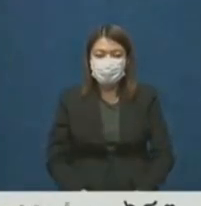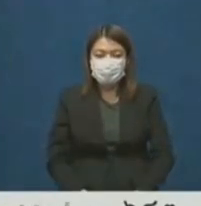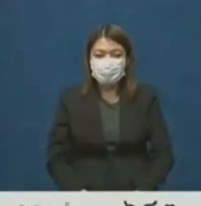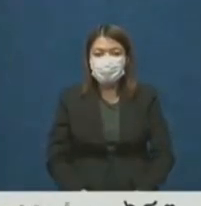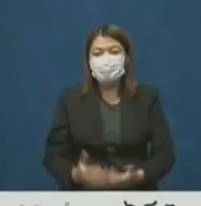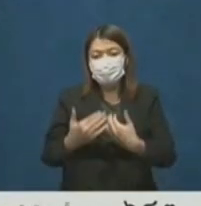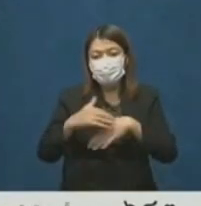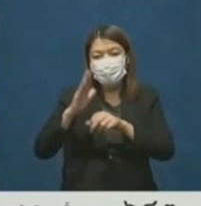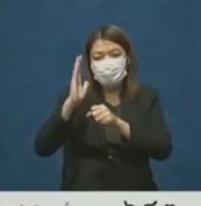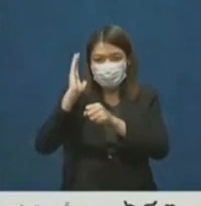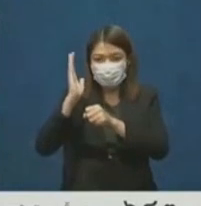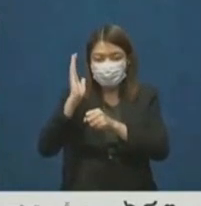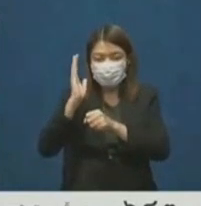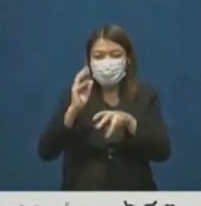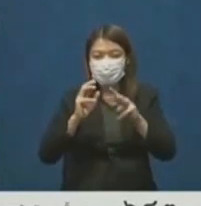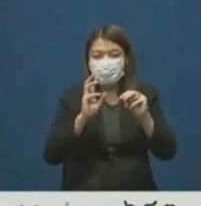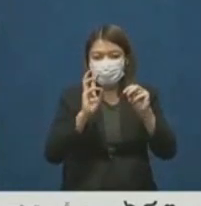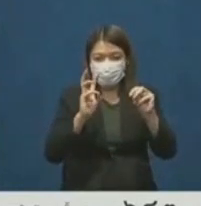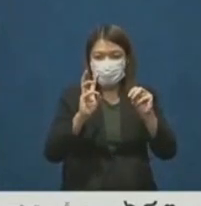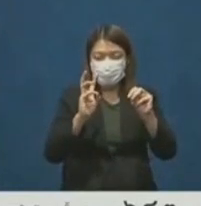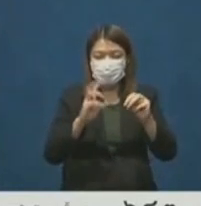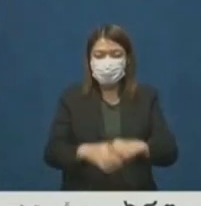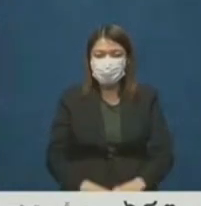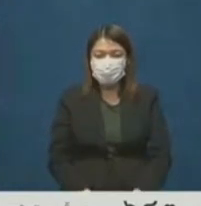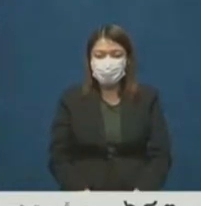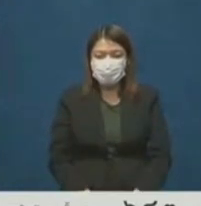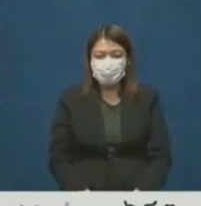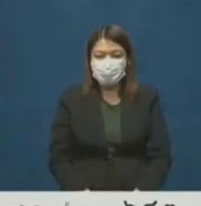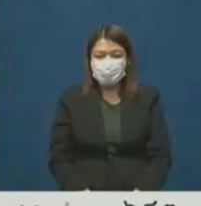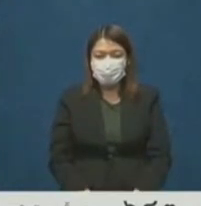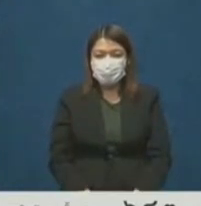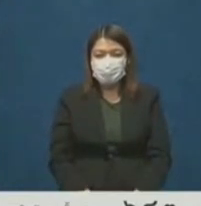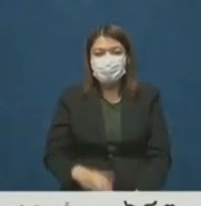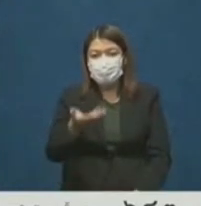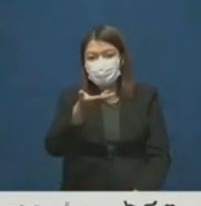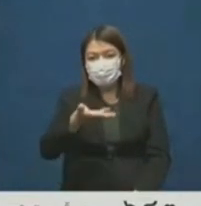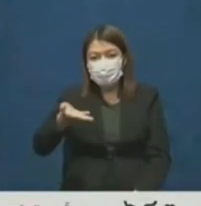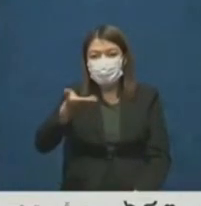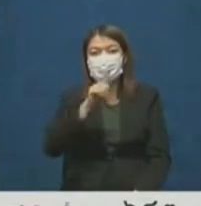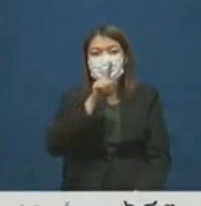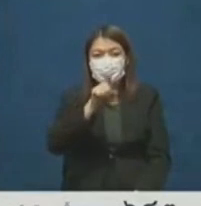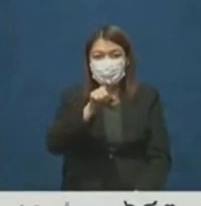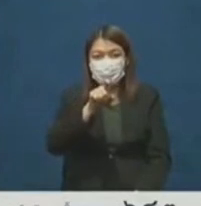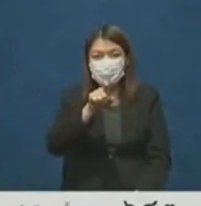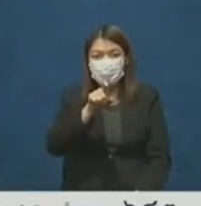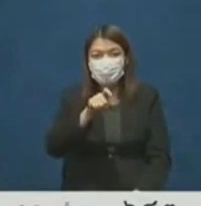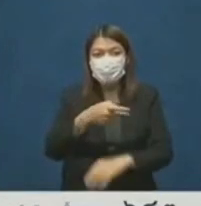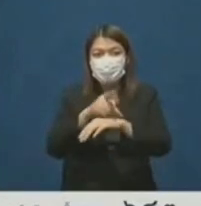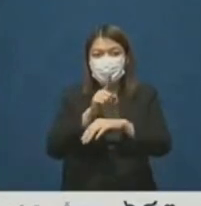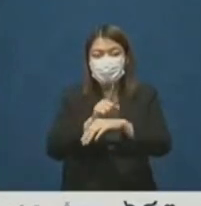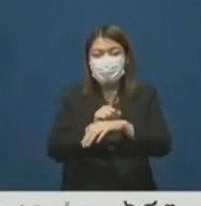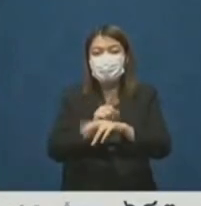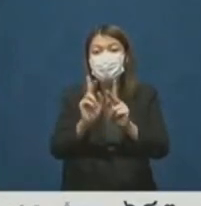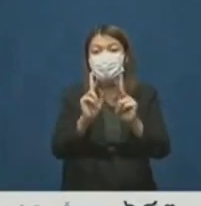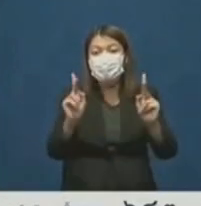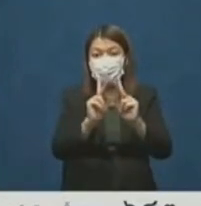าขอมีส่วนร่วมในการอภิปรายในมาตรา6นะครับผมขอตั้งคำถามผ่าน